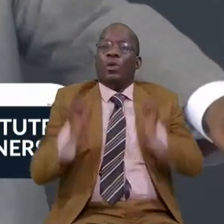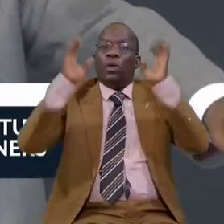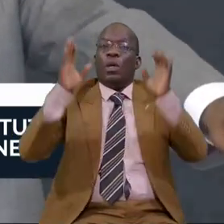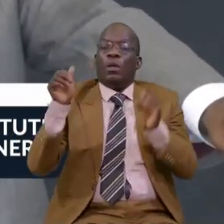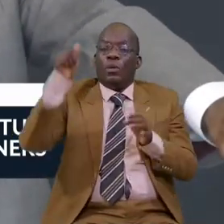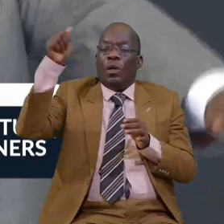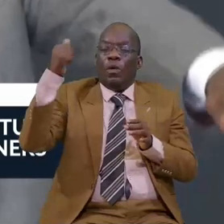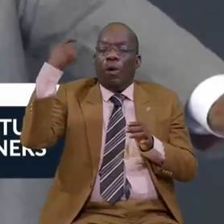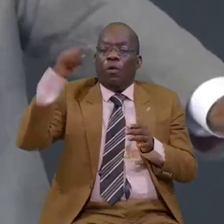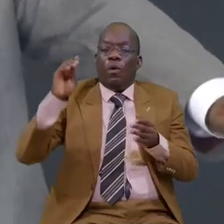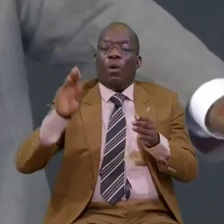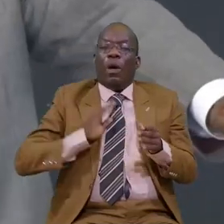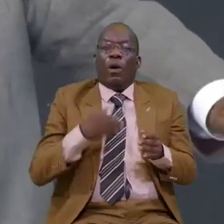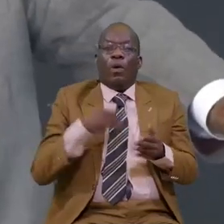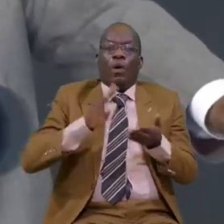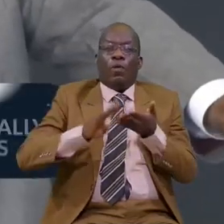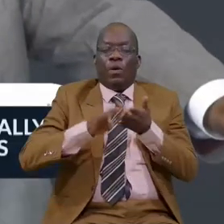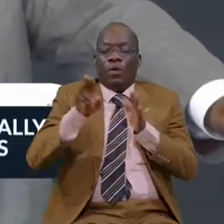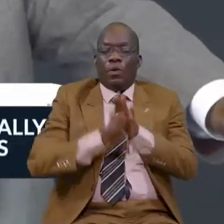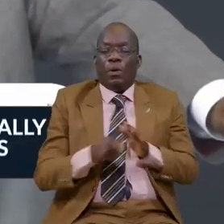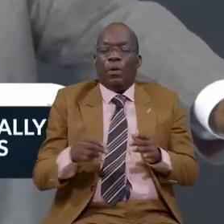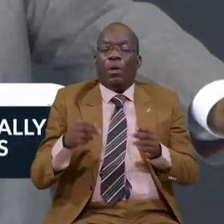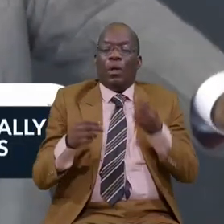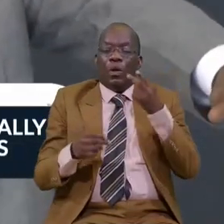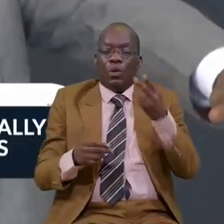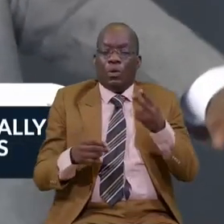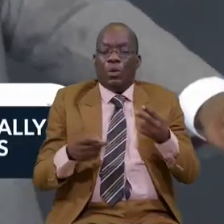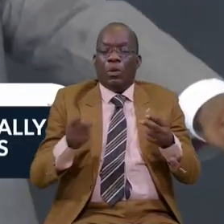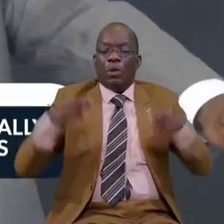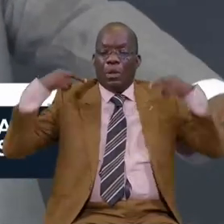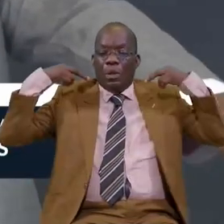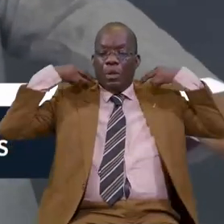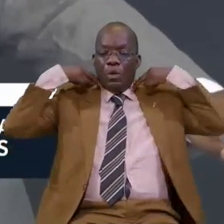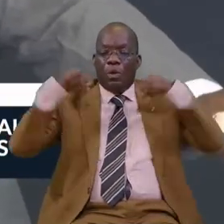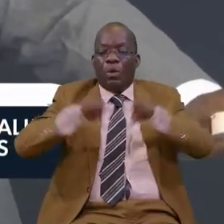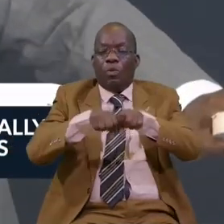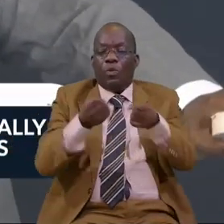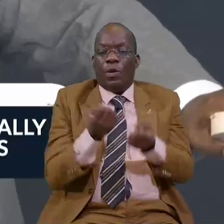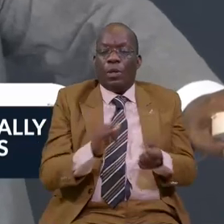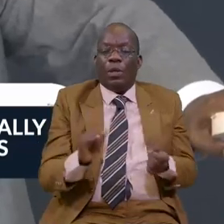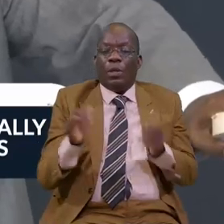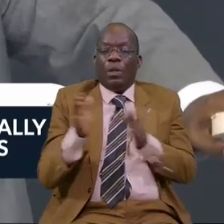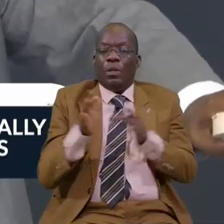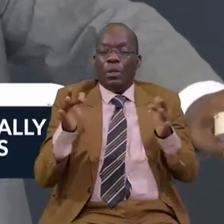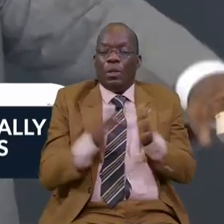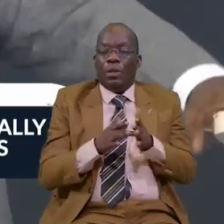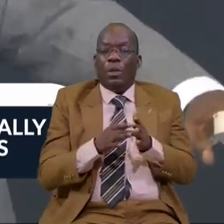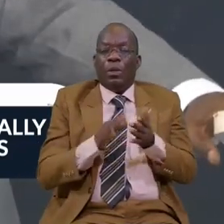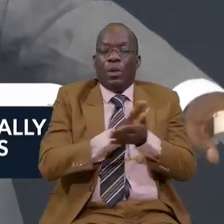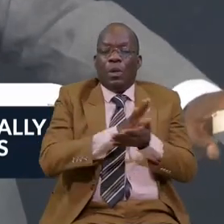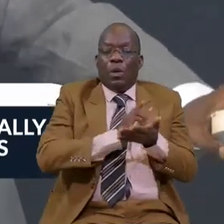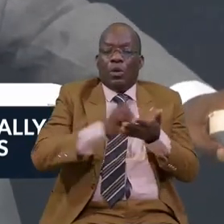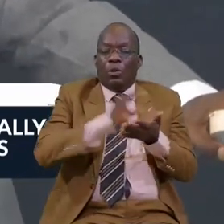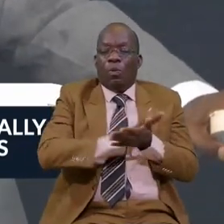Jésus soumis, disposé comme notre substitut à être le sacrifice sans tâche pour tous les pécheurs. Deuxième